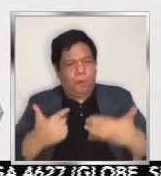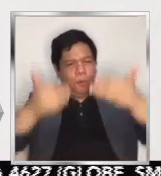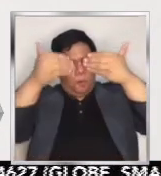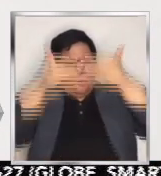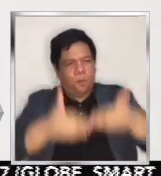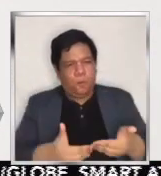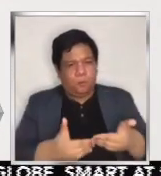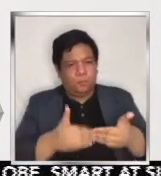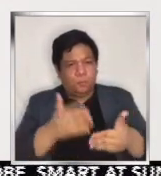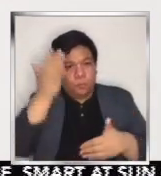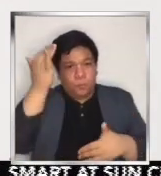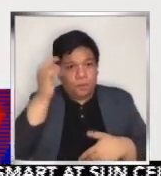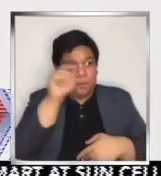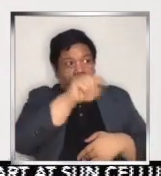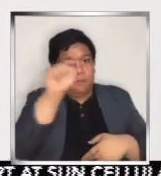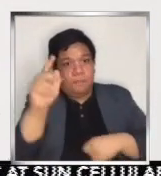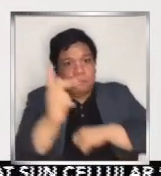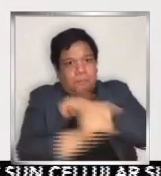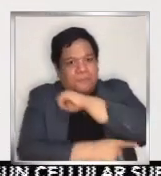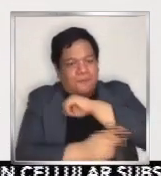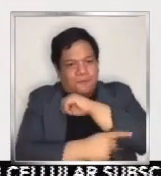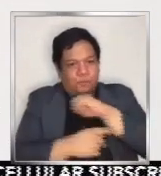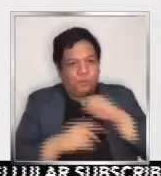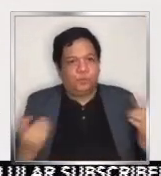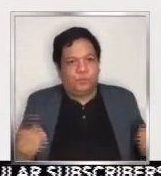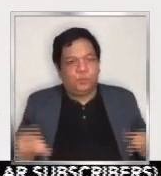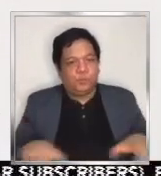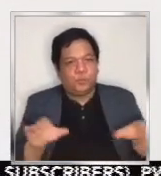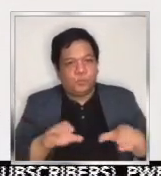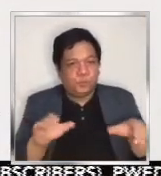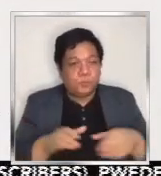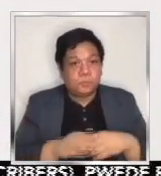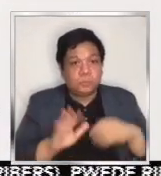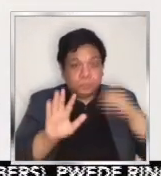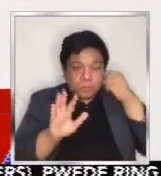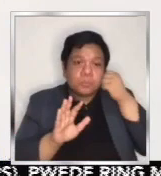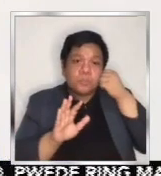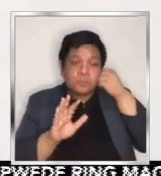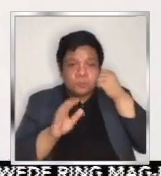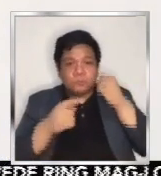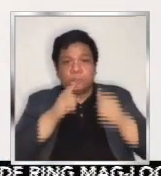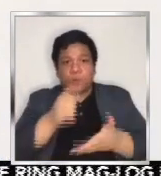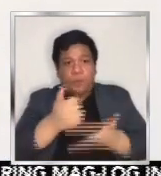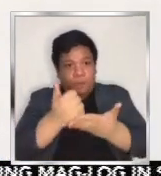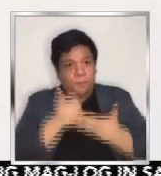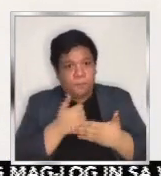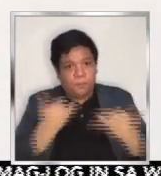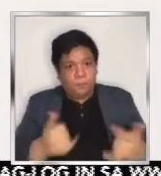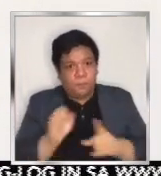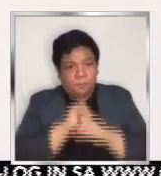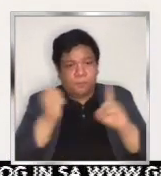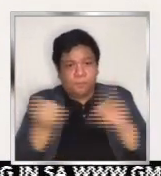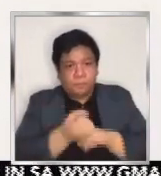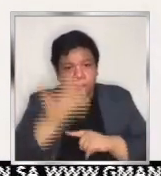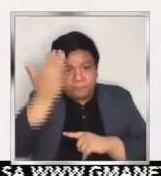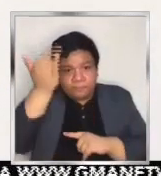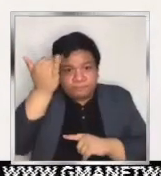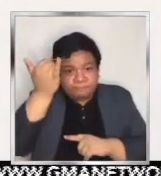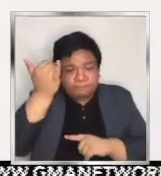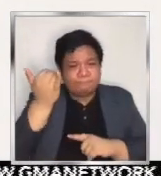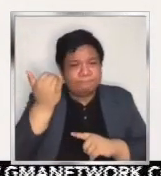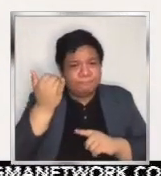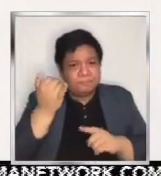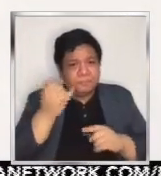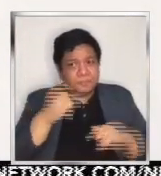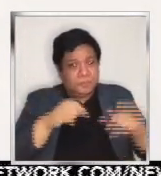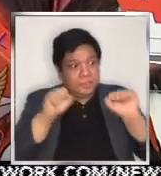mga probinsya ang kanilang operasyon. Pero sa isang banda, nakabuti rin daw ang sitwasyon dahil hindi basta-basta nakakatakas ang